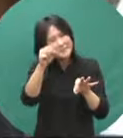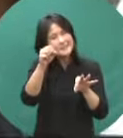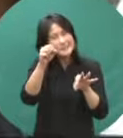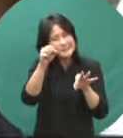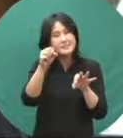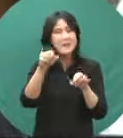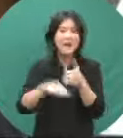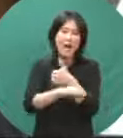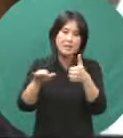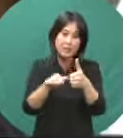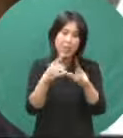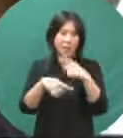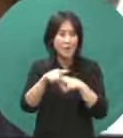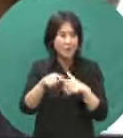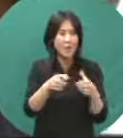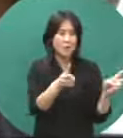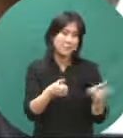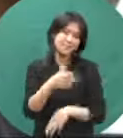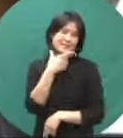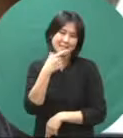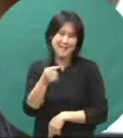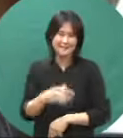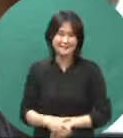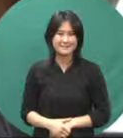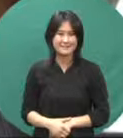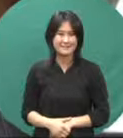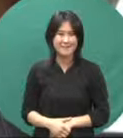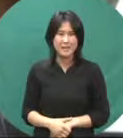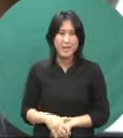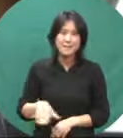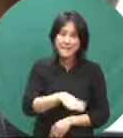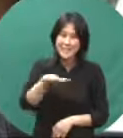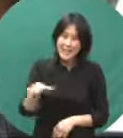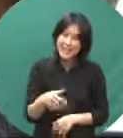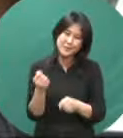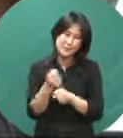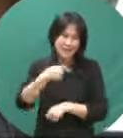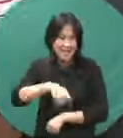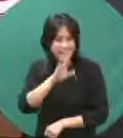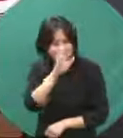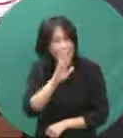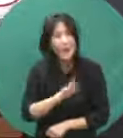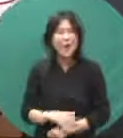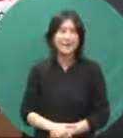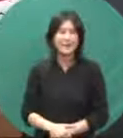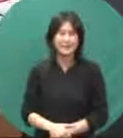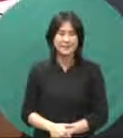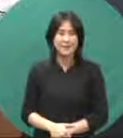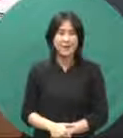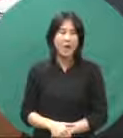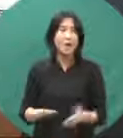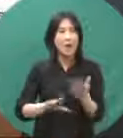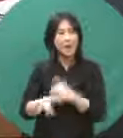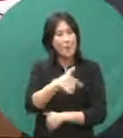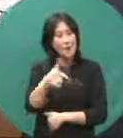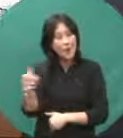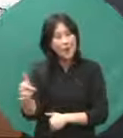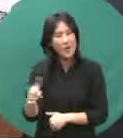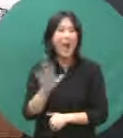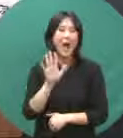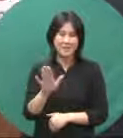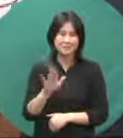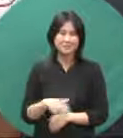っと整備していきたいと思います。 はい、 子育てが楽しい広島県をみんなで作りましょう。 子育て支援は他にもたくさん